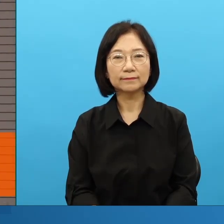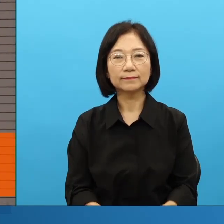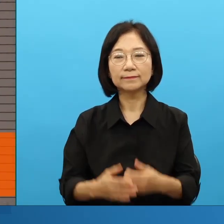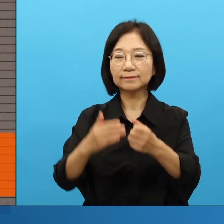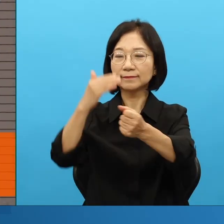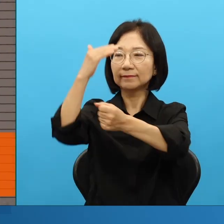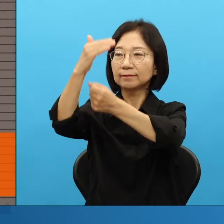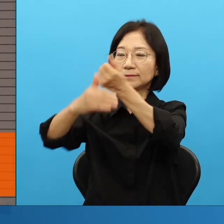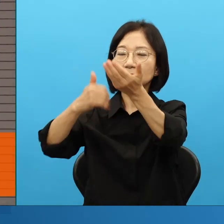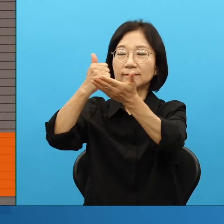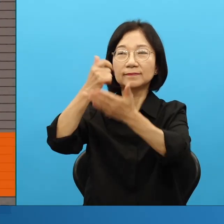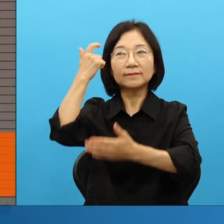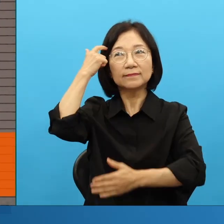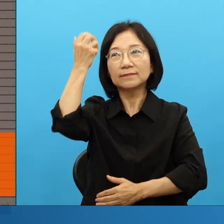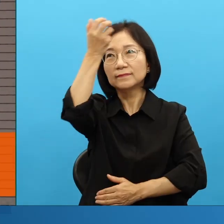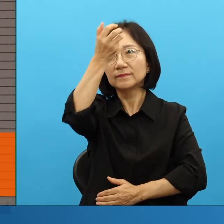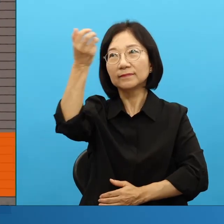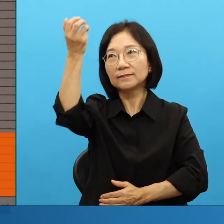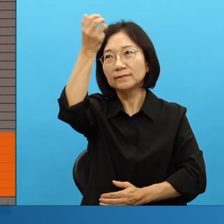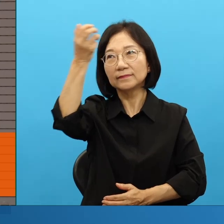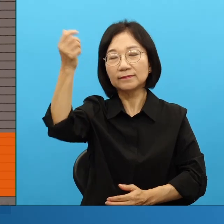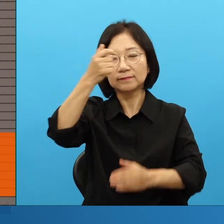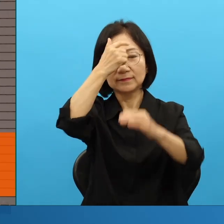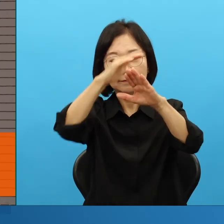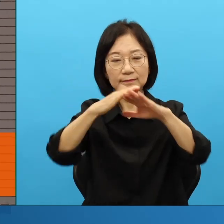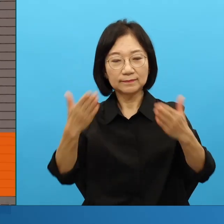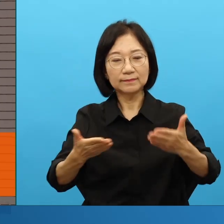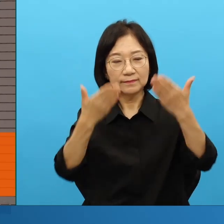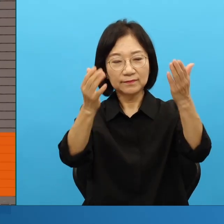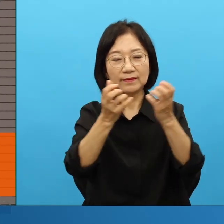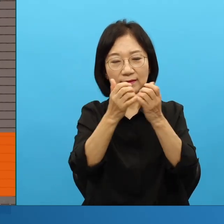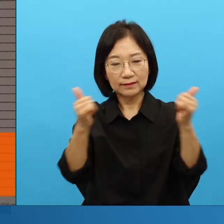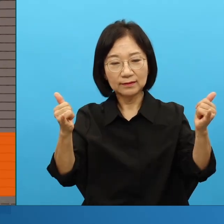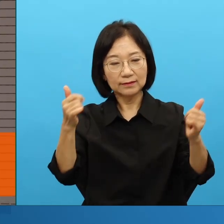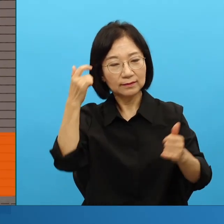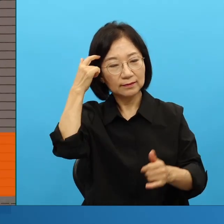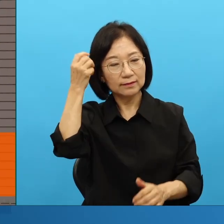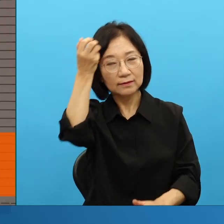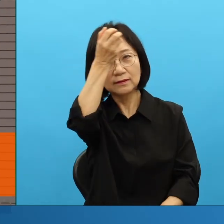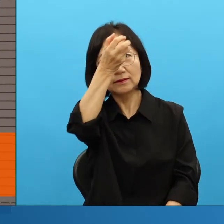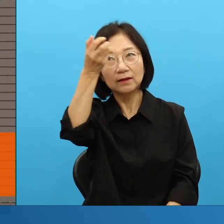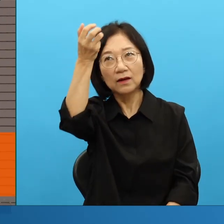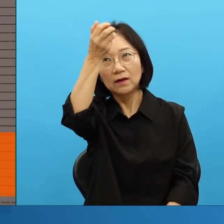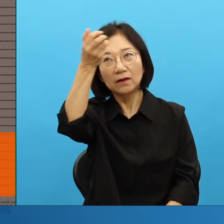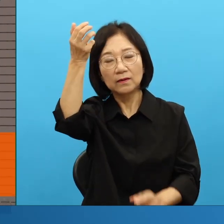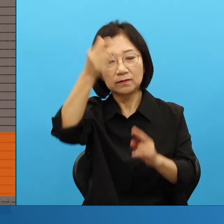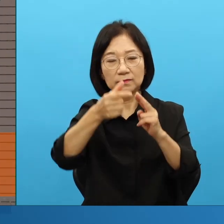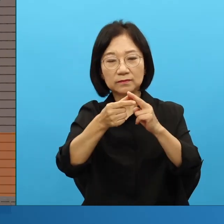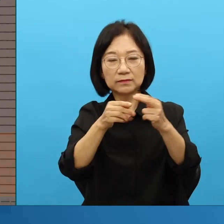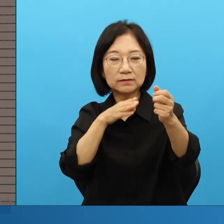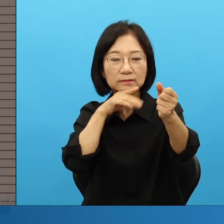하나님은 영이시니 예배하는 자가 영과 진리로 예배할지니라.